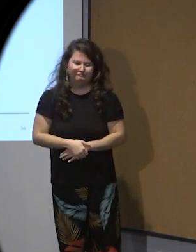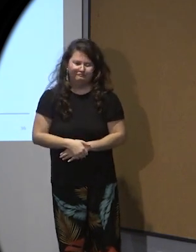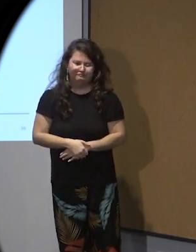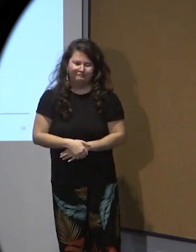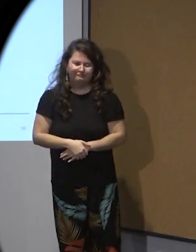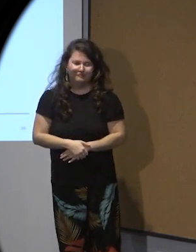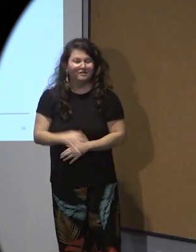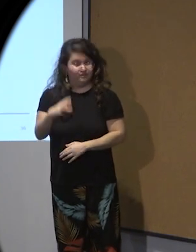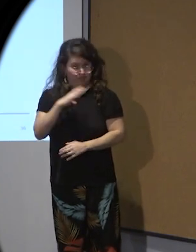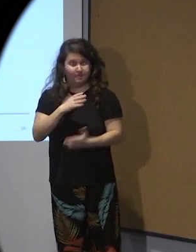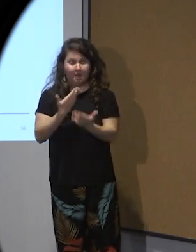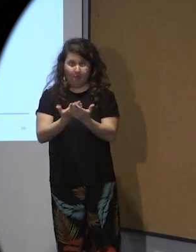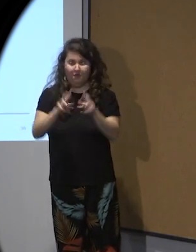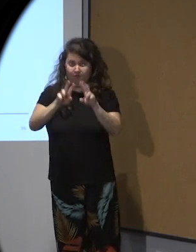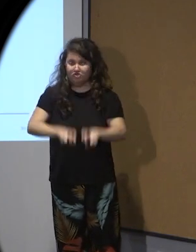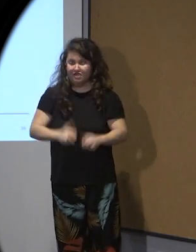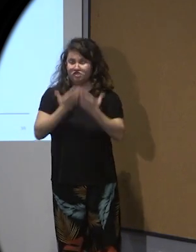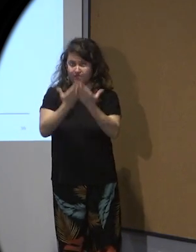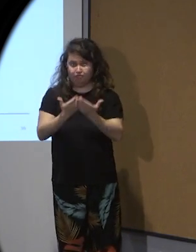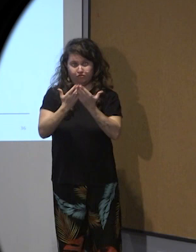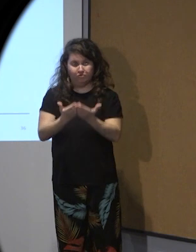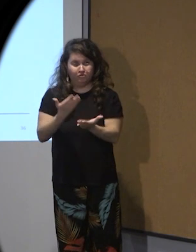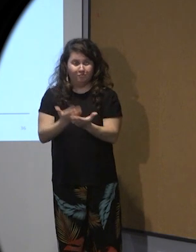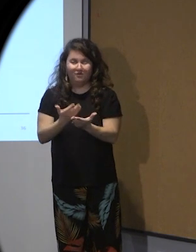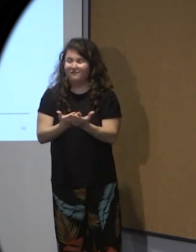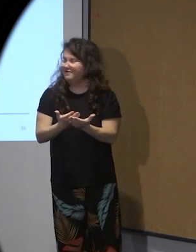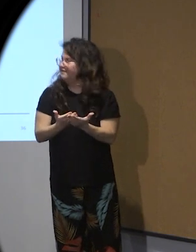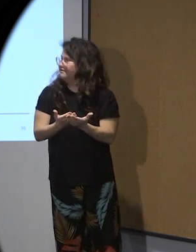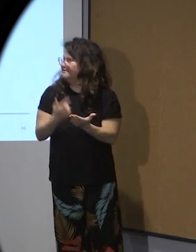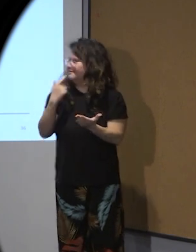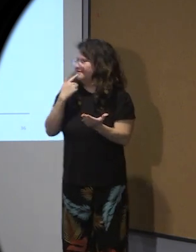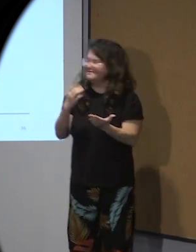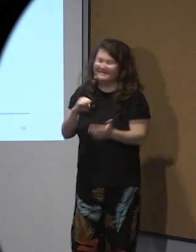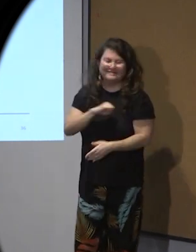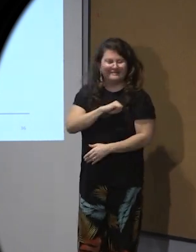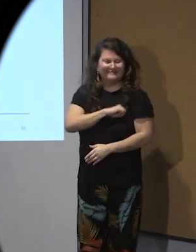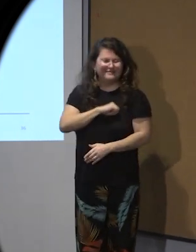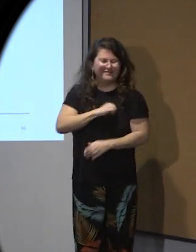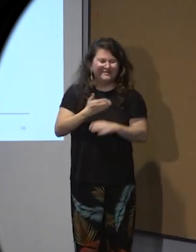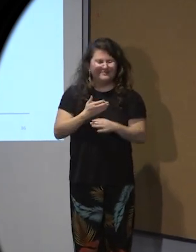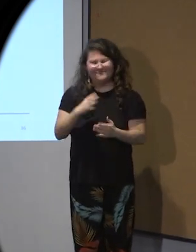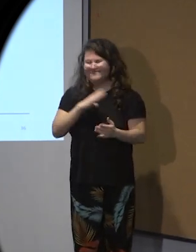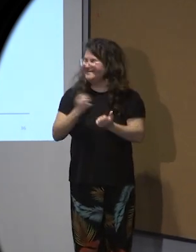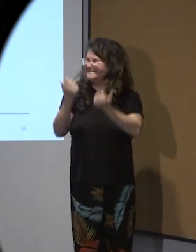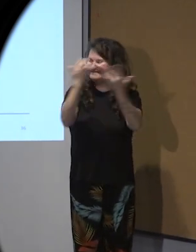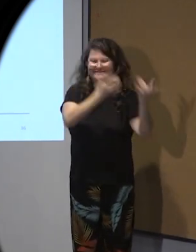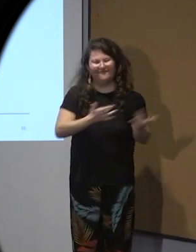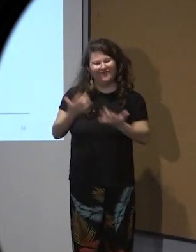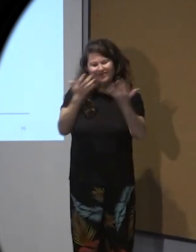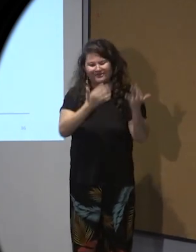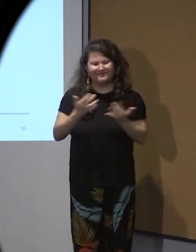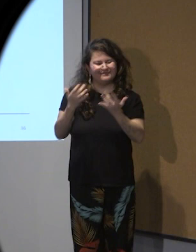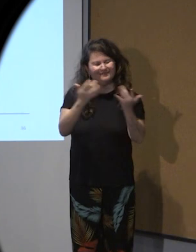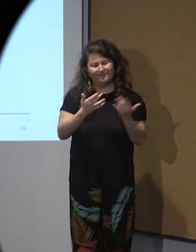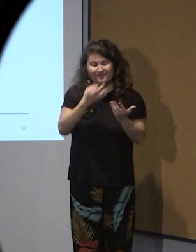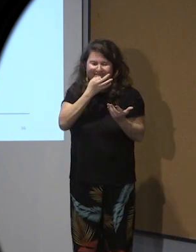y a des études qui ont été faites à ce sujet-là. Je suis désolée, on aurait pu s'amuser un petit peu, j'avais des chiffres, hein. Mais oui, il faut quand Ouais, même le faire.